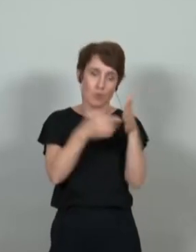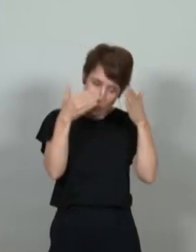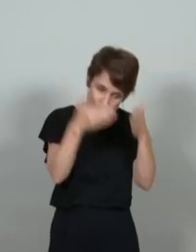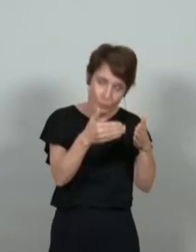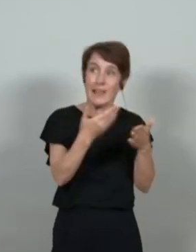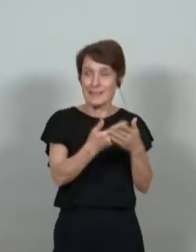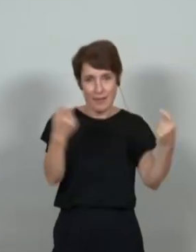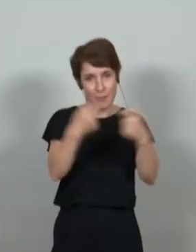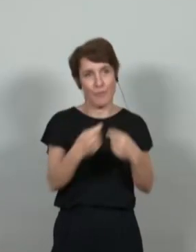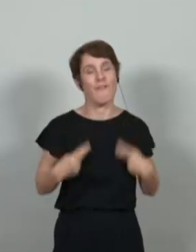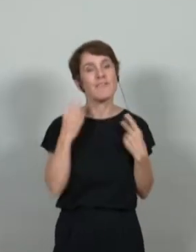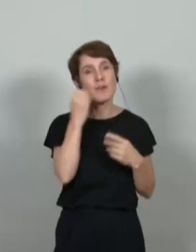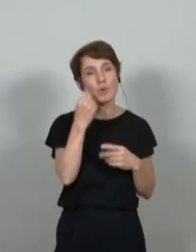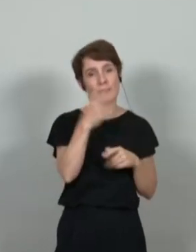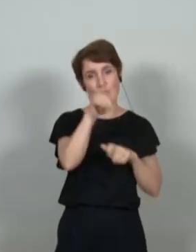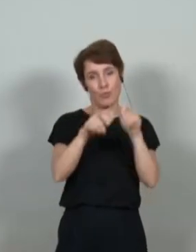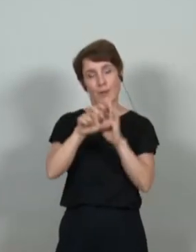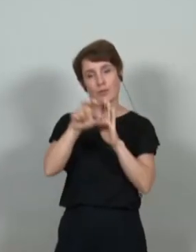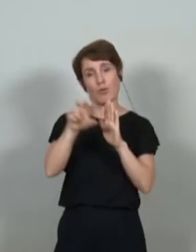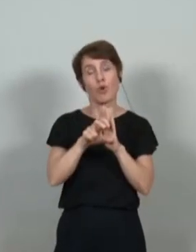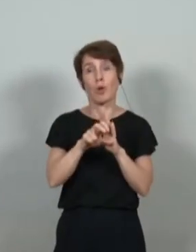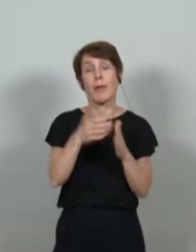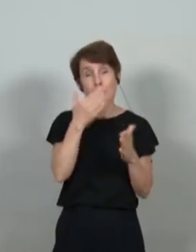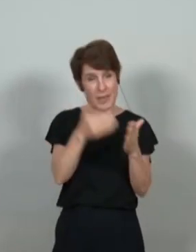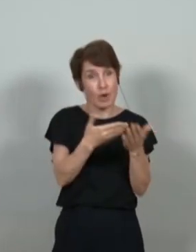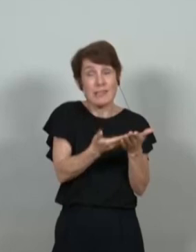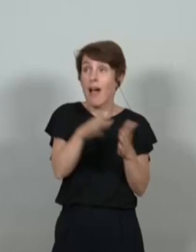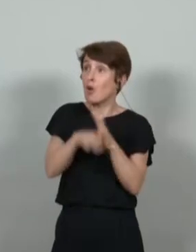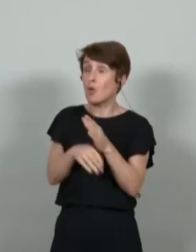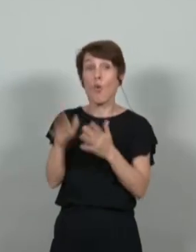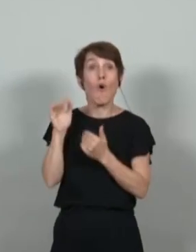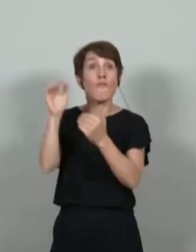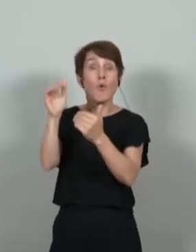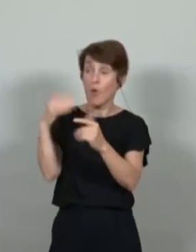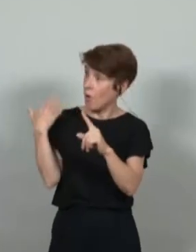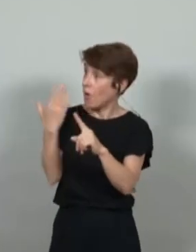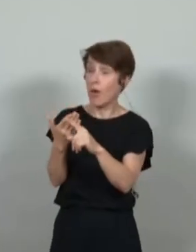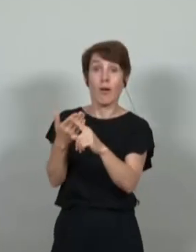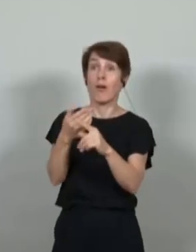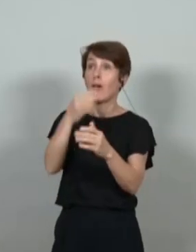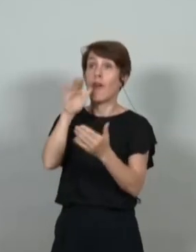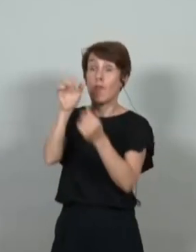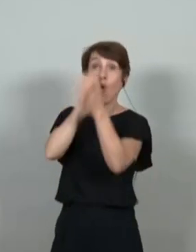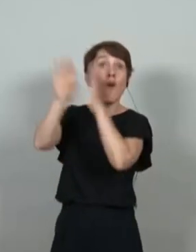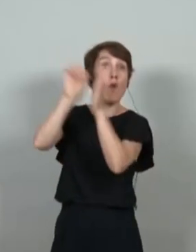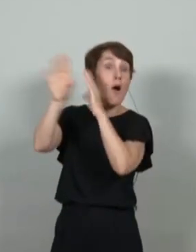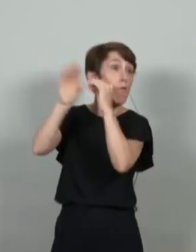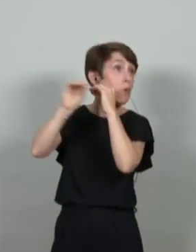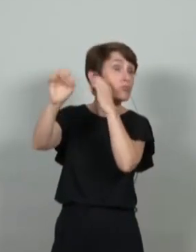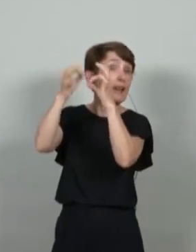du quotidien des grenouilles qui nous paraît beaucoup plus important que des vœux qui depuis le début du mandat n'ont jamais abouti c'est votre liberté